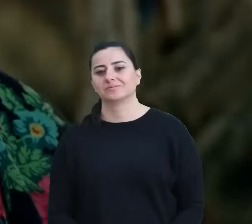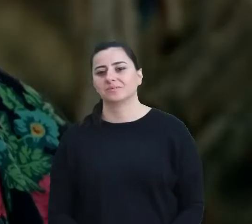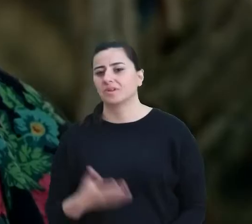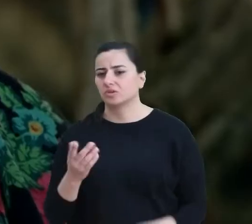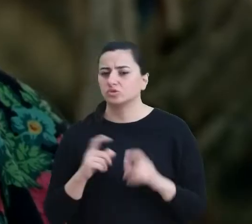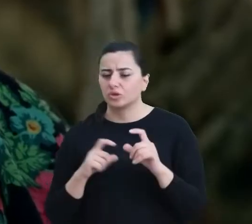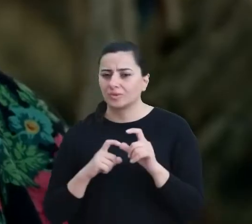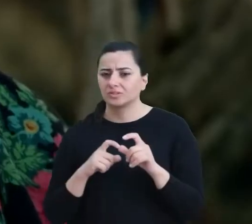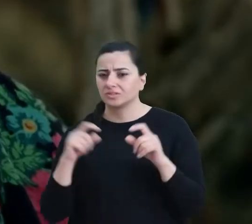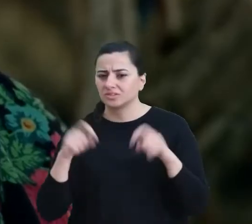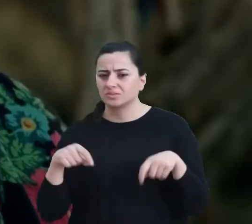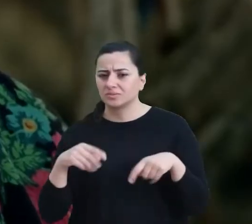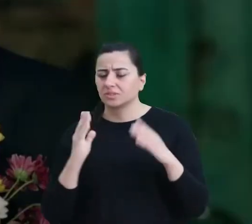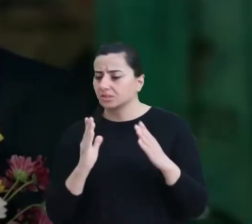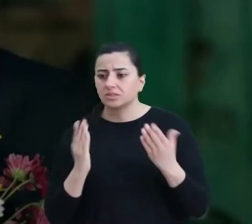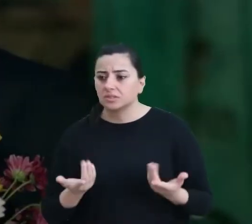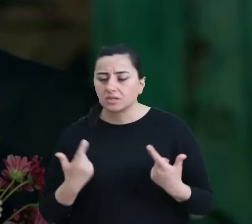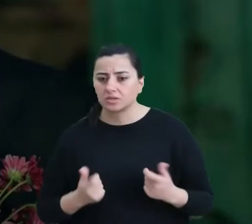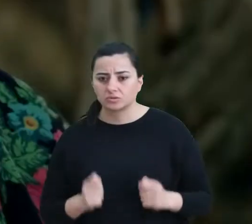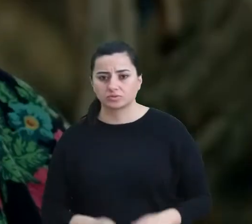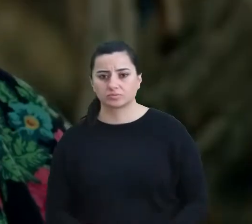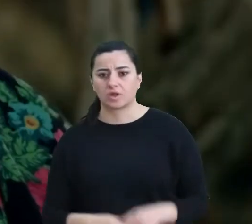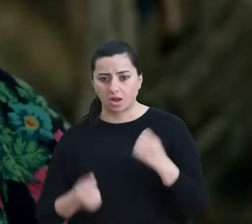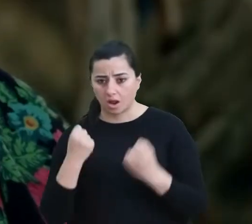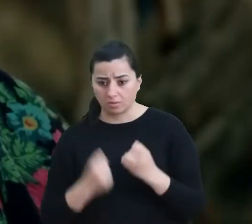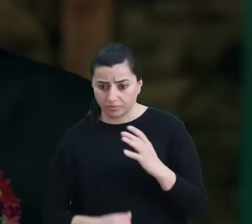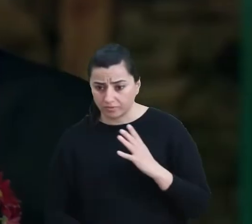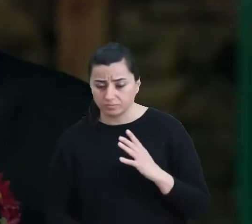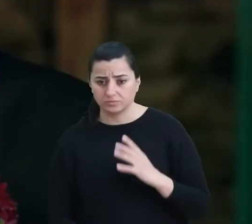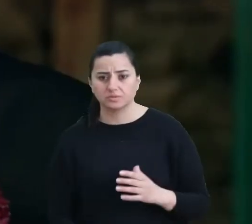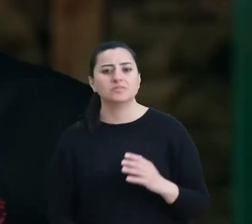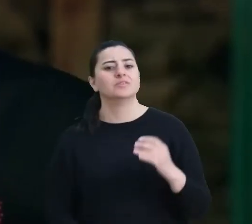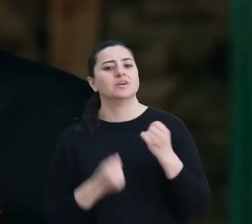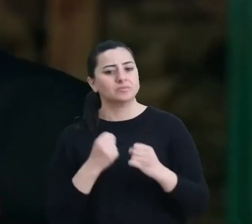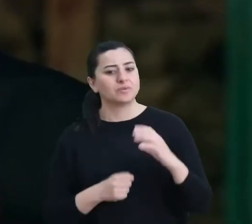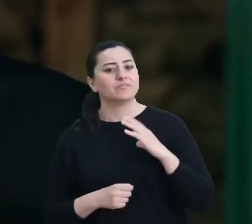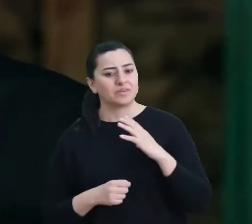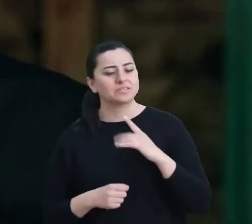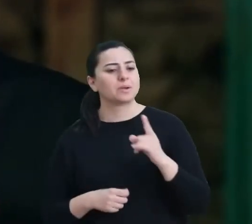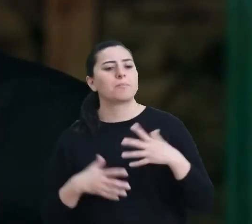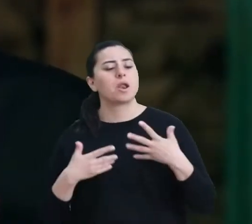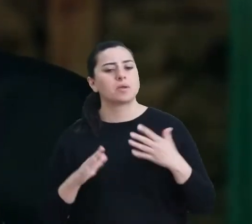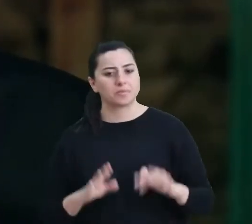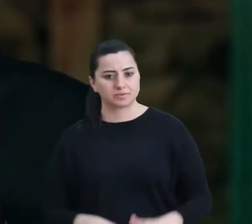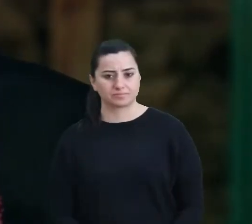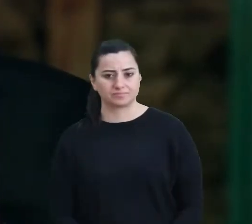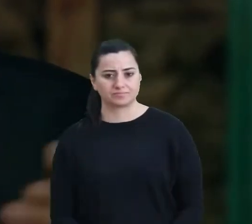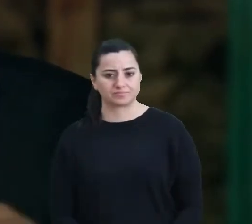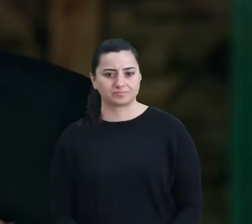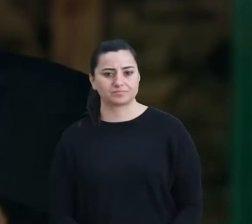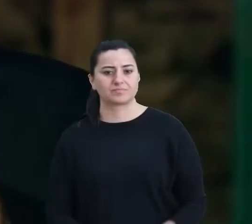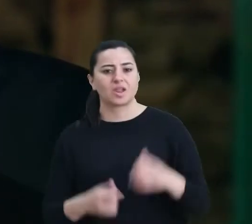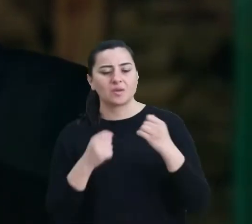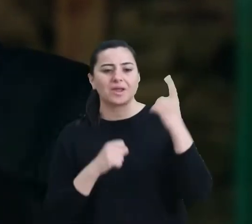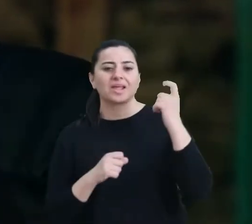Süleyman, şimdi nasıl gideceğiz? Araba falan var mı? Var ana var. Sen hiç merak etme. Arabayı